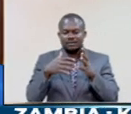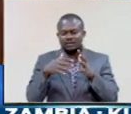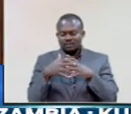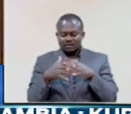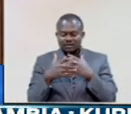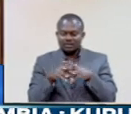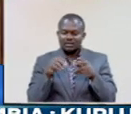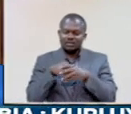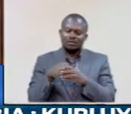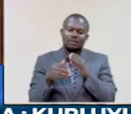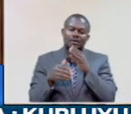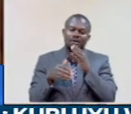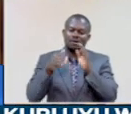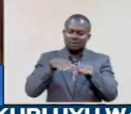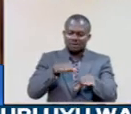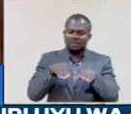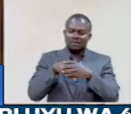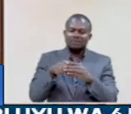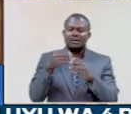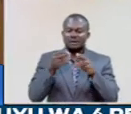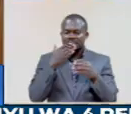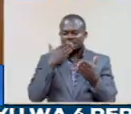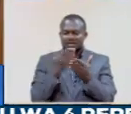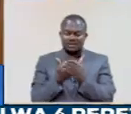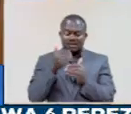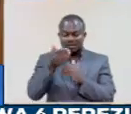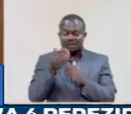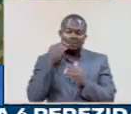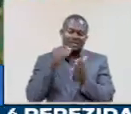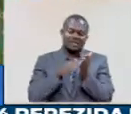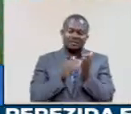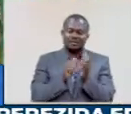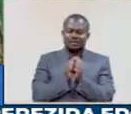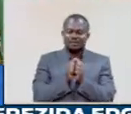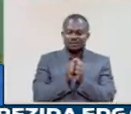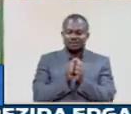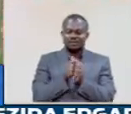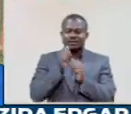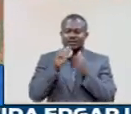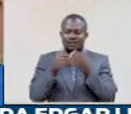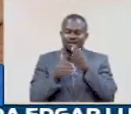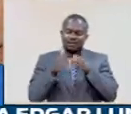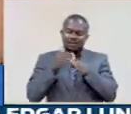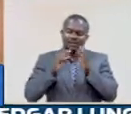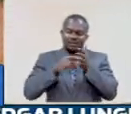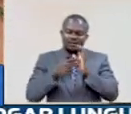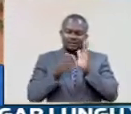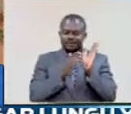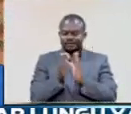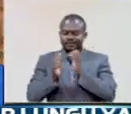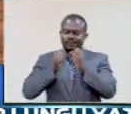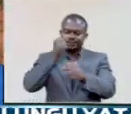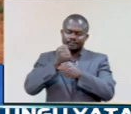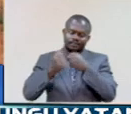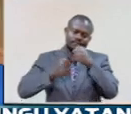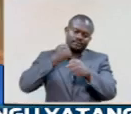ushobora kwadodera wenda icyo kiraka kikaba cyagenda ukajya ubona isabune n'umunyu kubakira aba baturage ni umushinga utegurwa uko imyaka y'ingengo